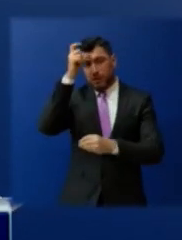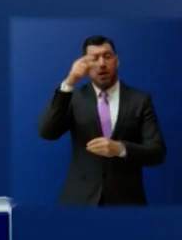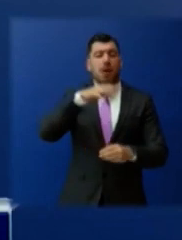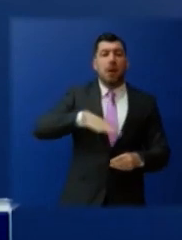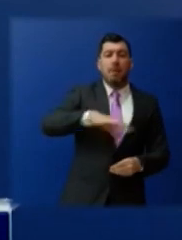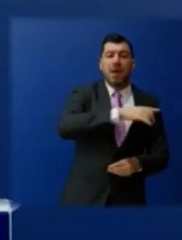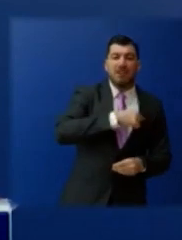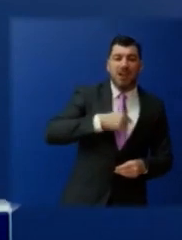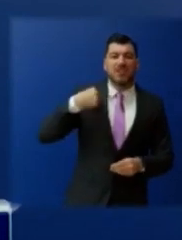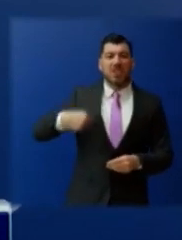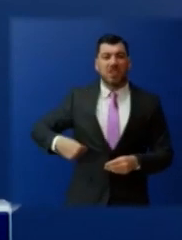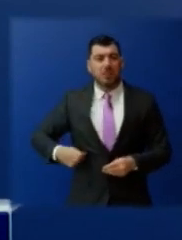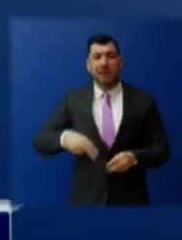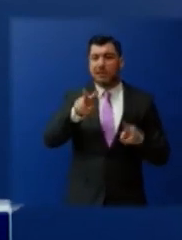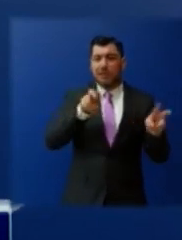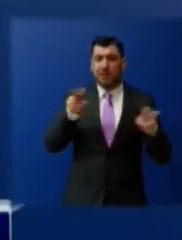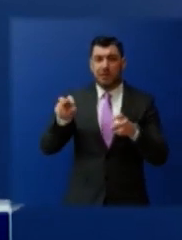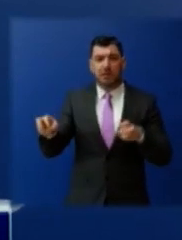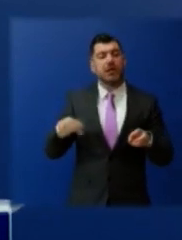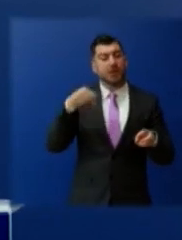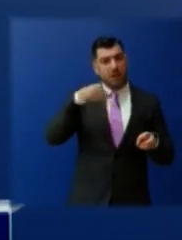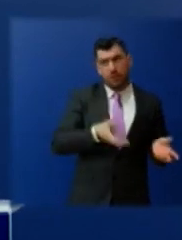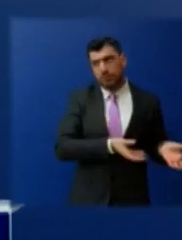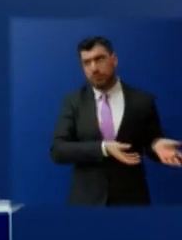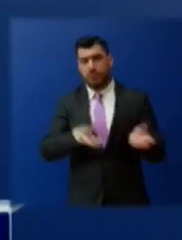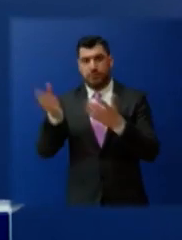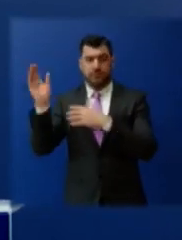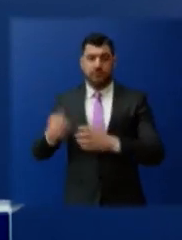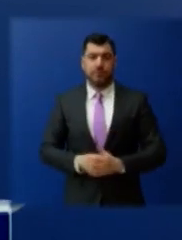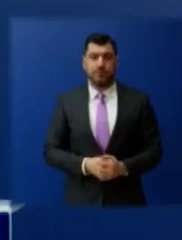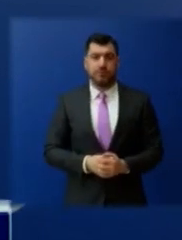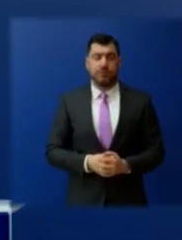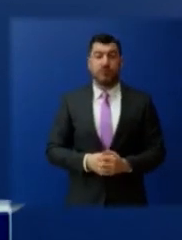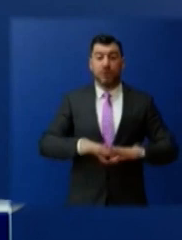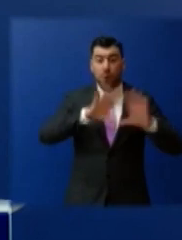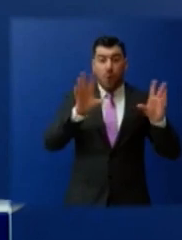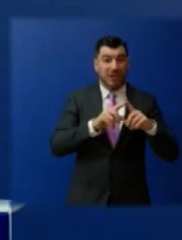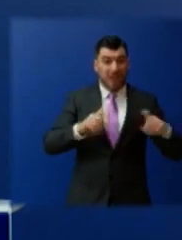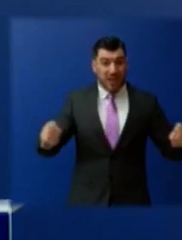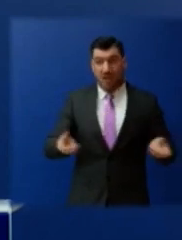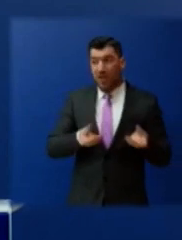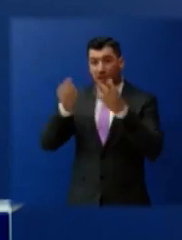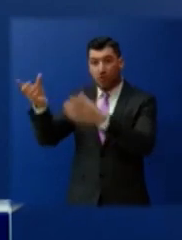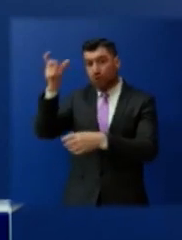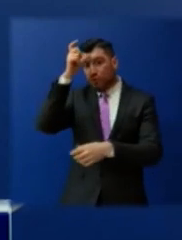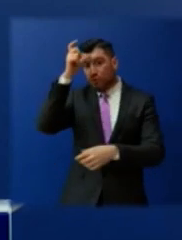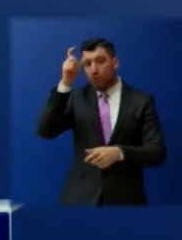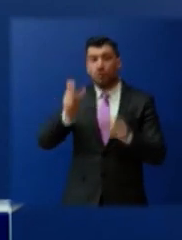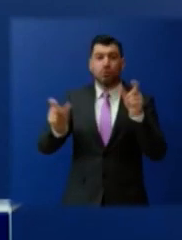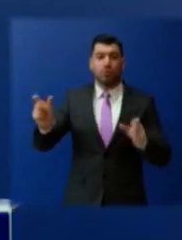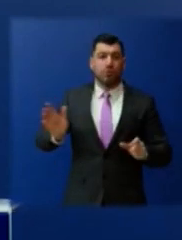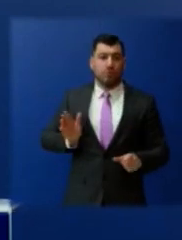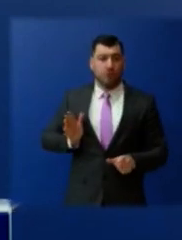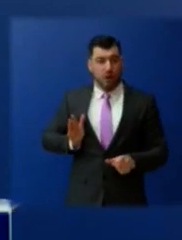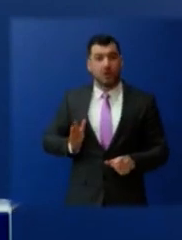ΚΕΔΕ. Πρόκειται πάλι για είδη που θα χρησιμοποιήσουν οι πολίτες, θα κατανείμουν οι τουρκικές αρχές για την